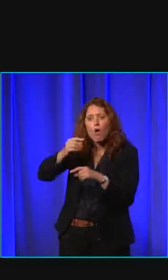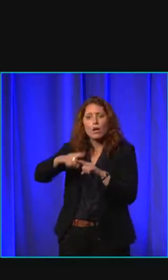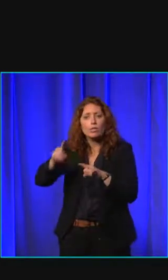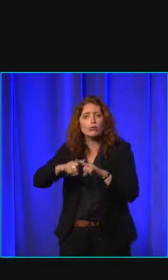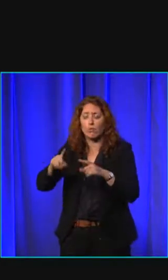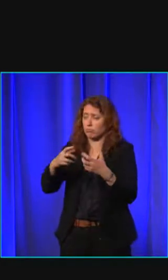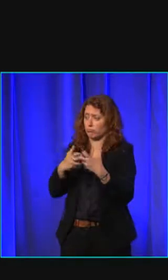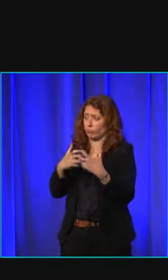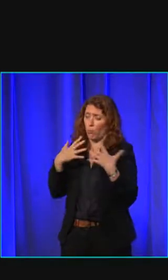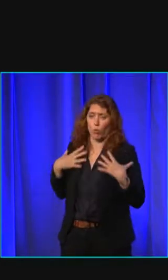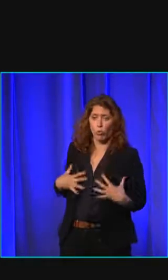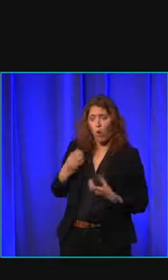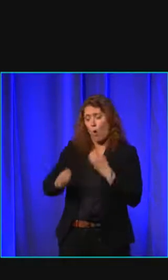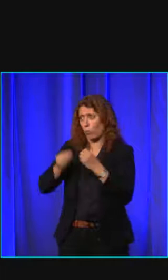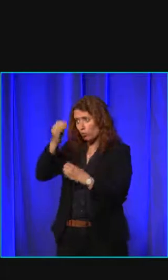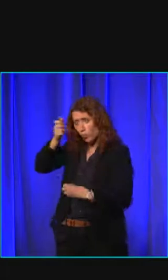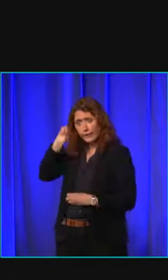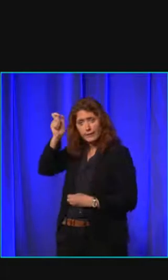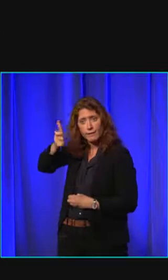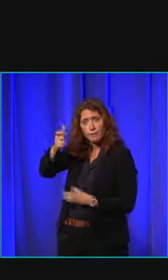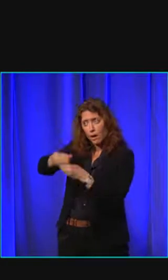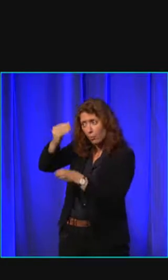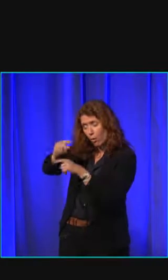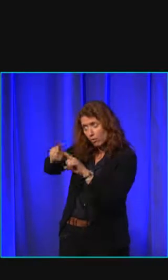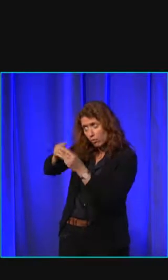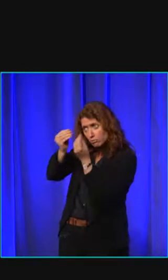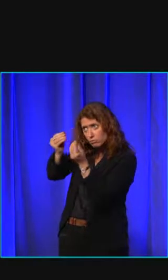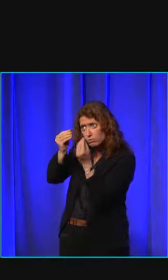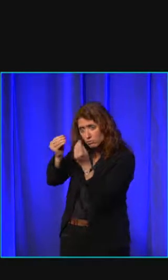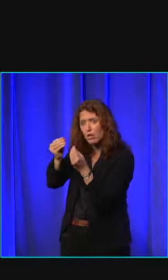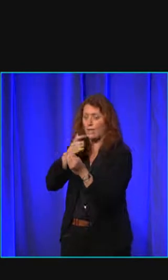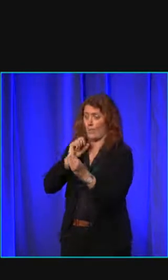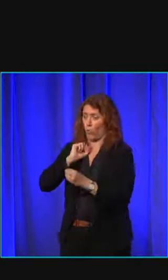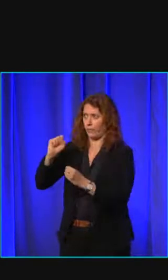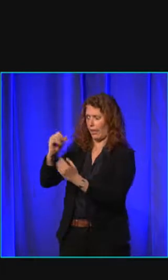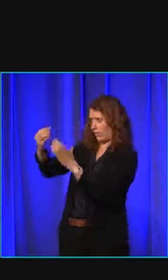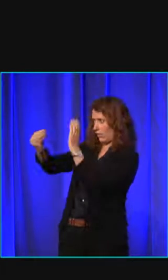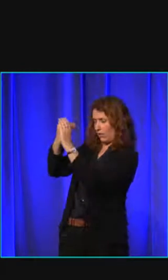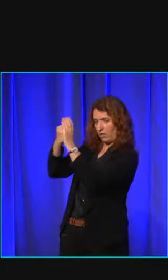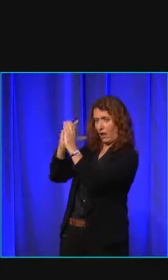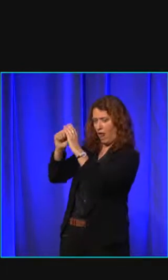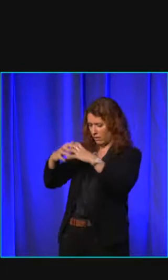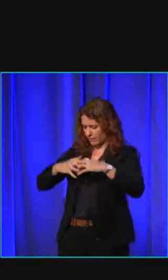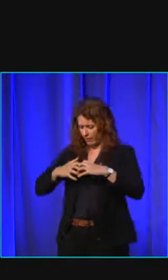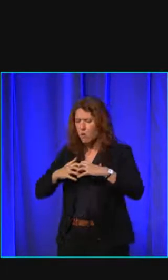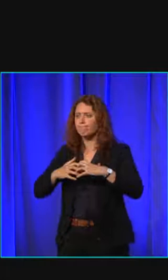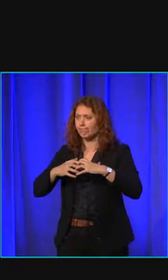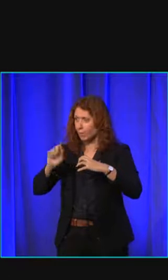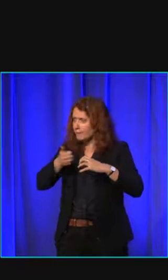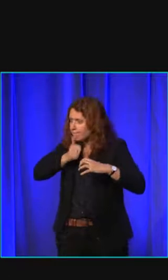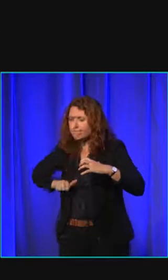ou un apprentissage cognitif, c'est une contrainte extérieure. Le cerveau est soumis à cette contrainte et